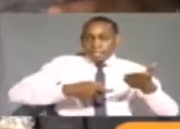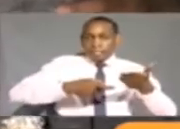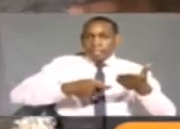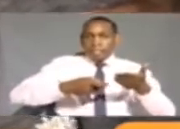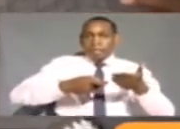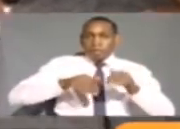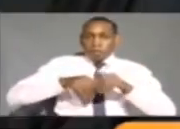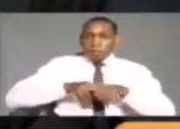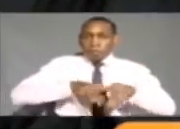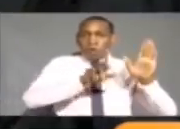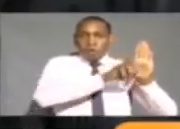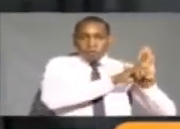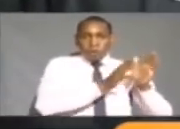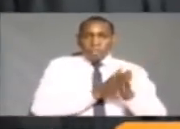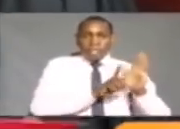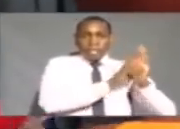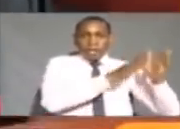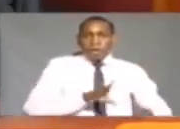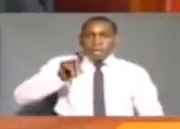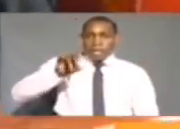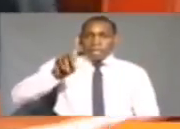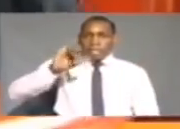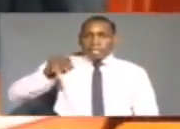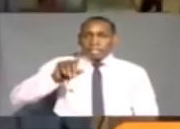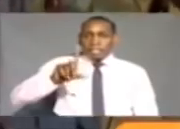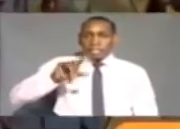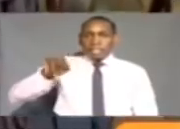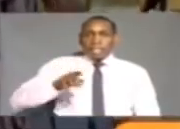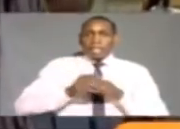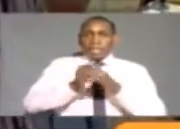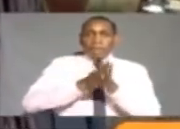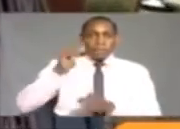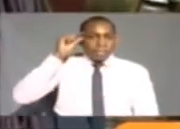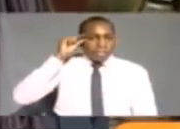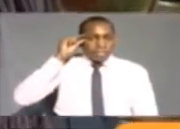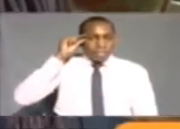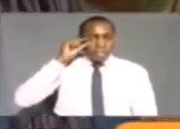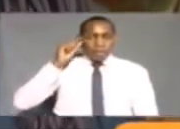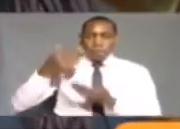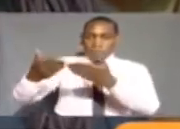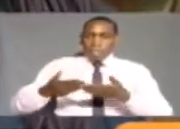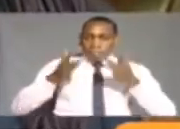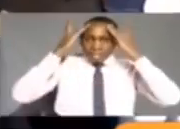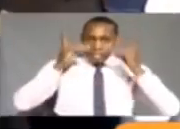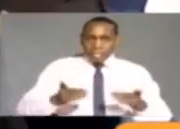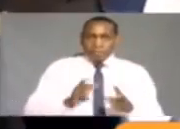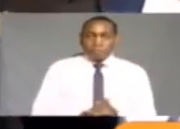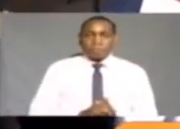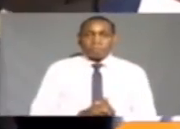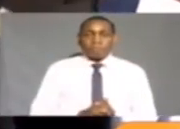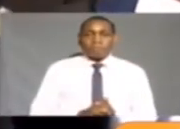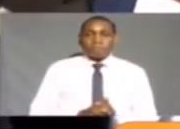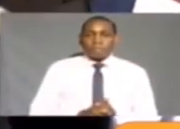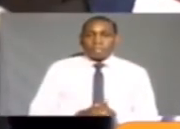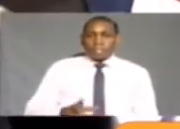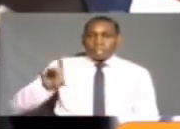sawa kisheria. Mawakili wa Mwilu wakiongozwa na wakili James Orengo na Julie Soweto wakikaribisha uamuzi huo. Whilst the